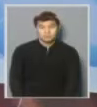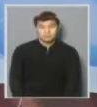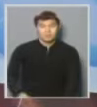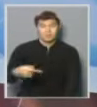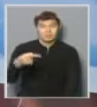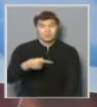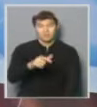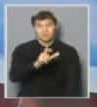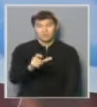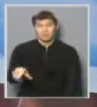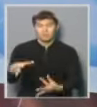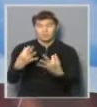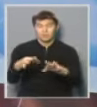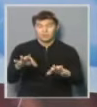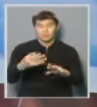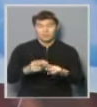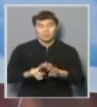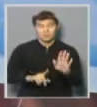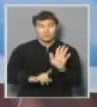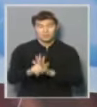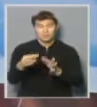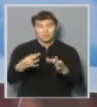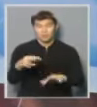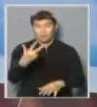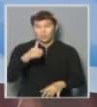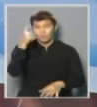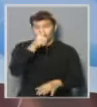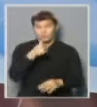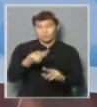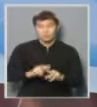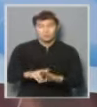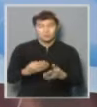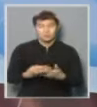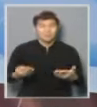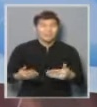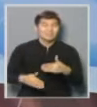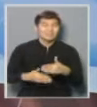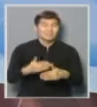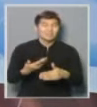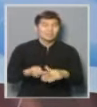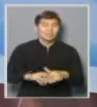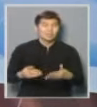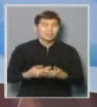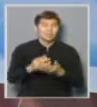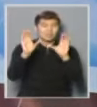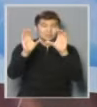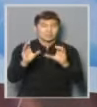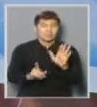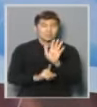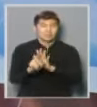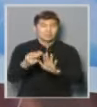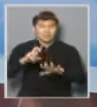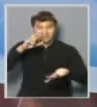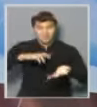1000 адам бостандыққа шығады. Бүгін депутаттар тәуелсіздіктің 30 жылдығына орай рақымшылық жариялау туралы заң жобасын мақұлдады.